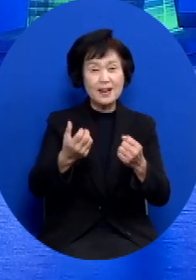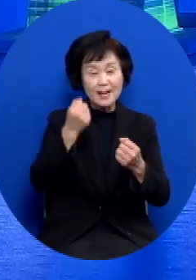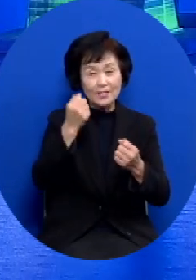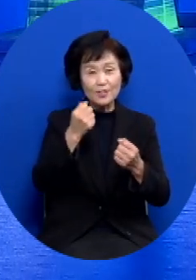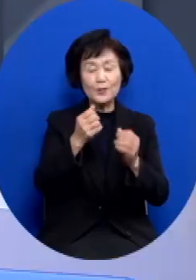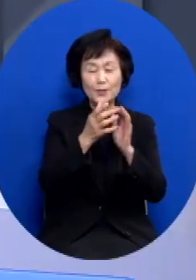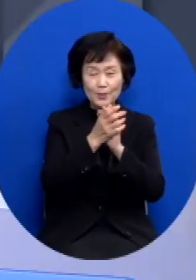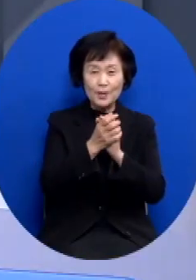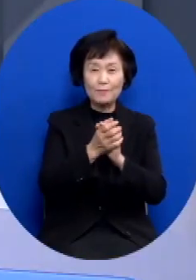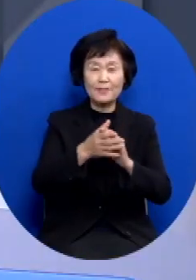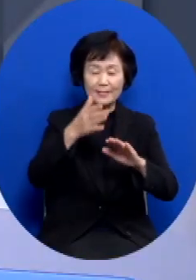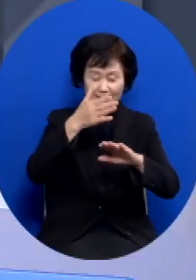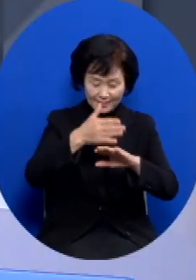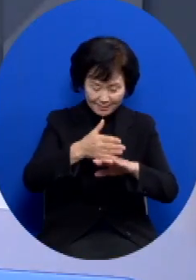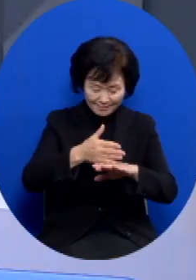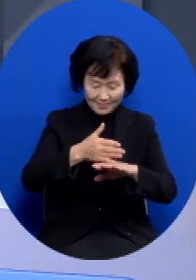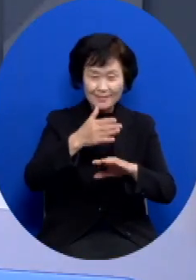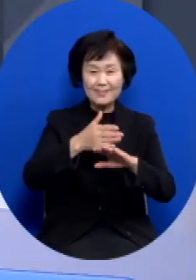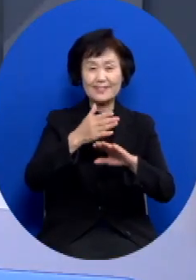말씀 감사합니다 감사합니다